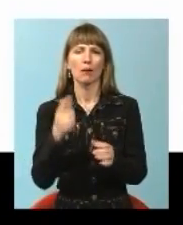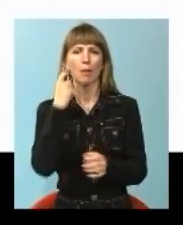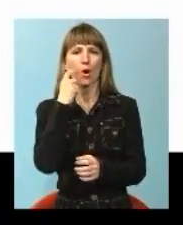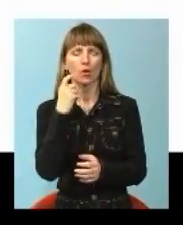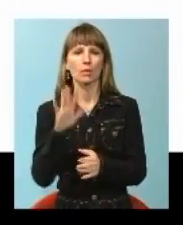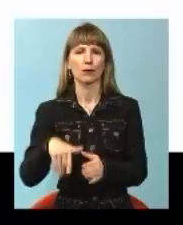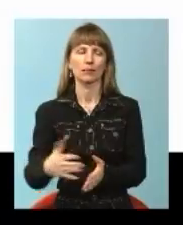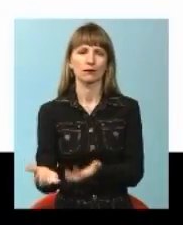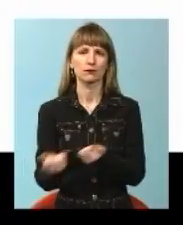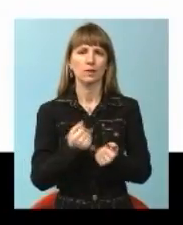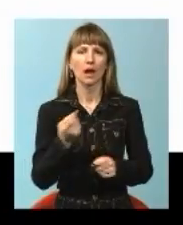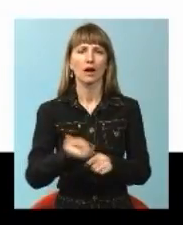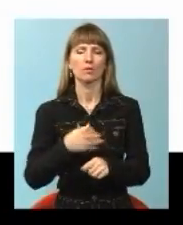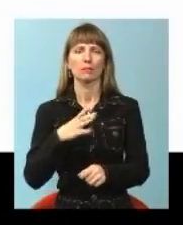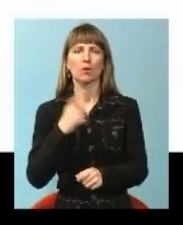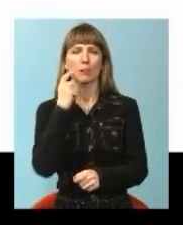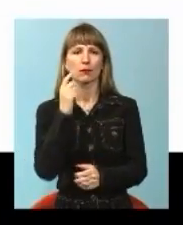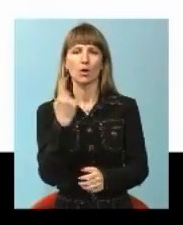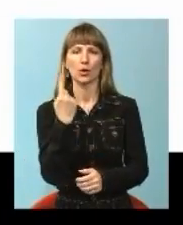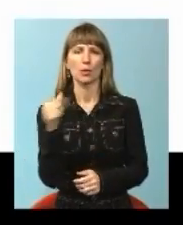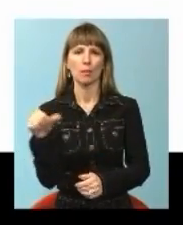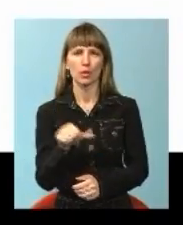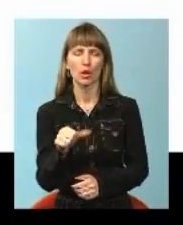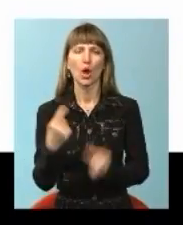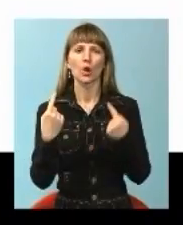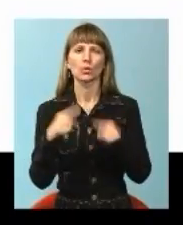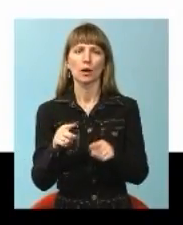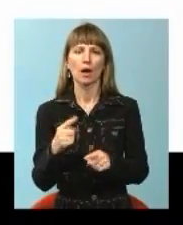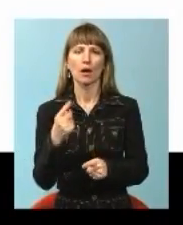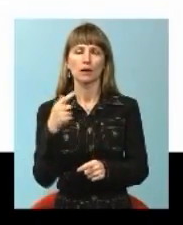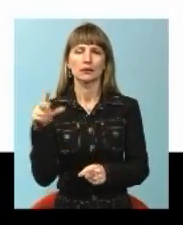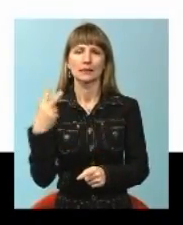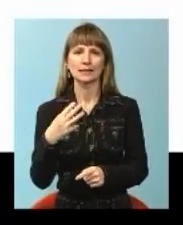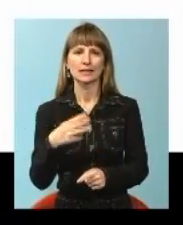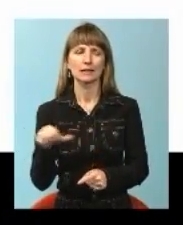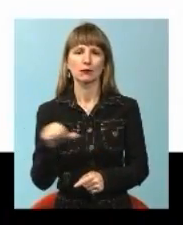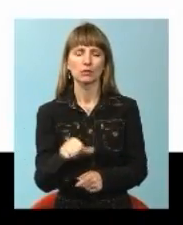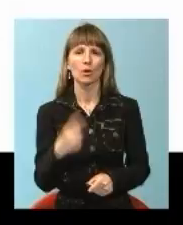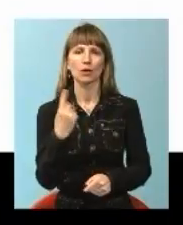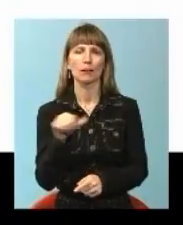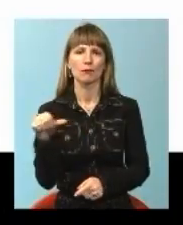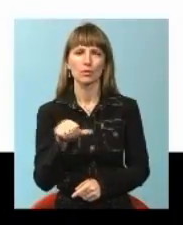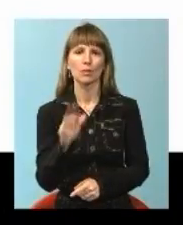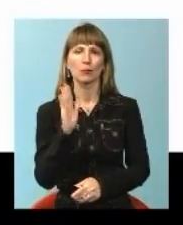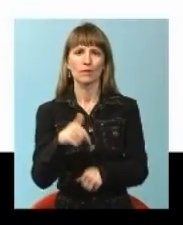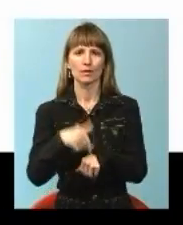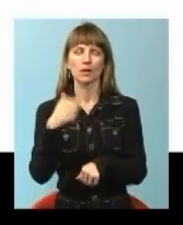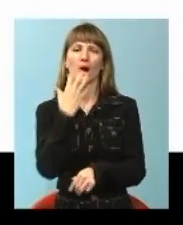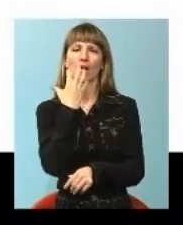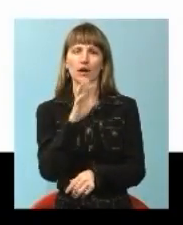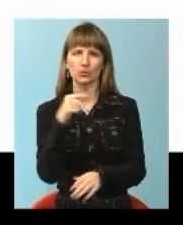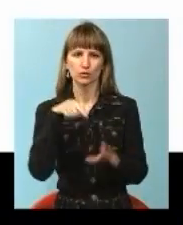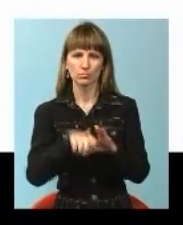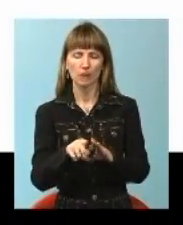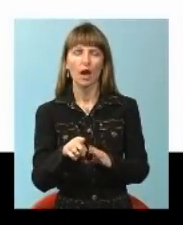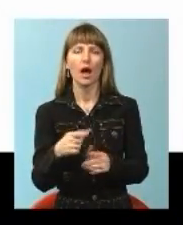вийняли. Одна картопля була в морозилці всього хвилину, а інша – півгодини. Та, що була там одну хвилину, буде відчуватися гарячою,